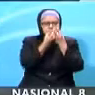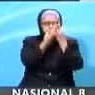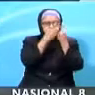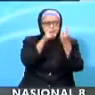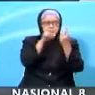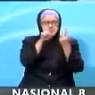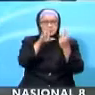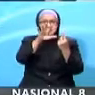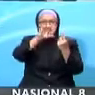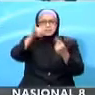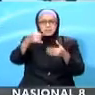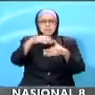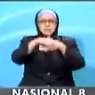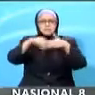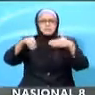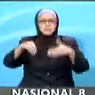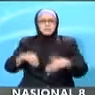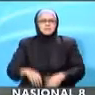RM12.5 juta.